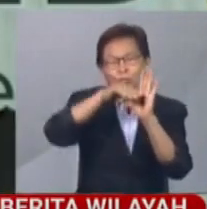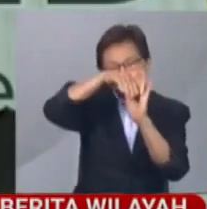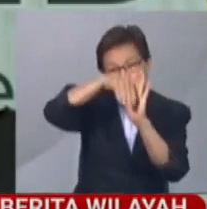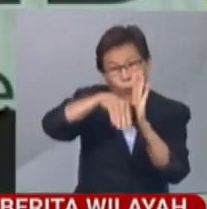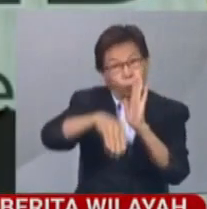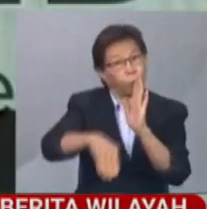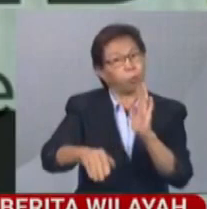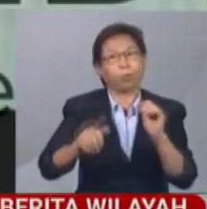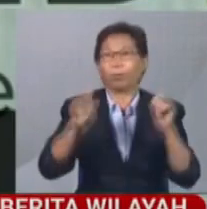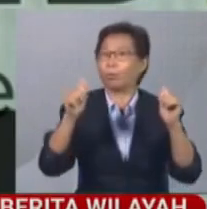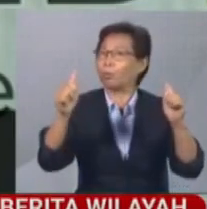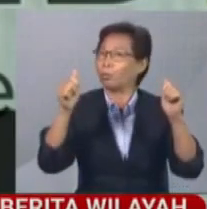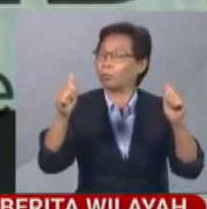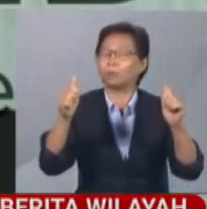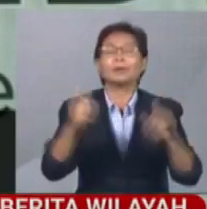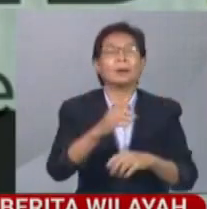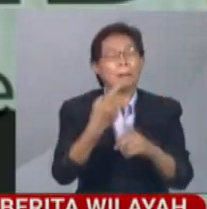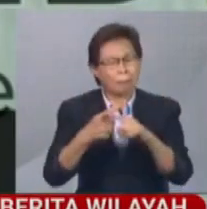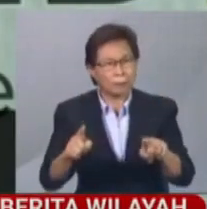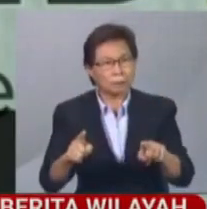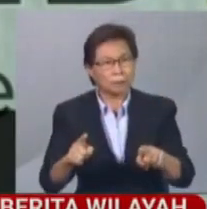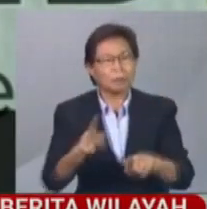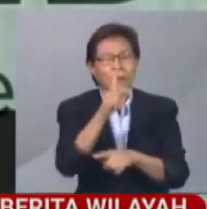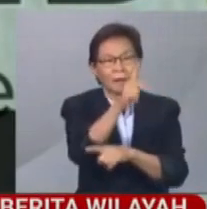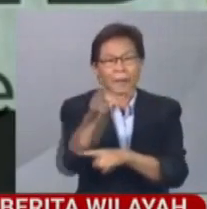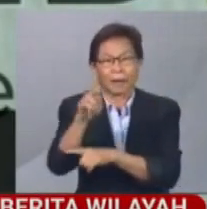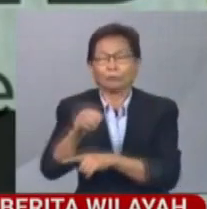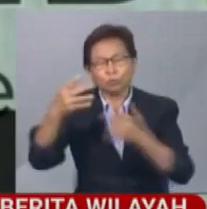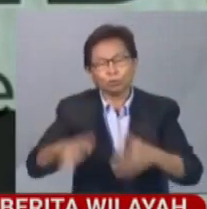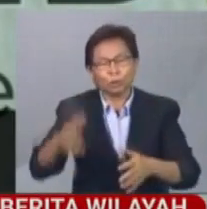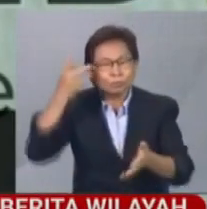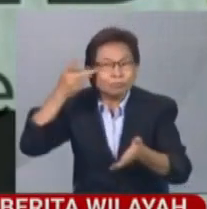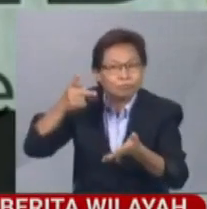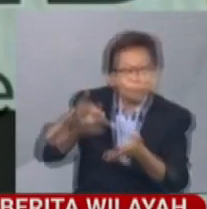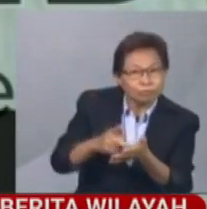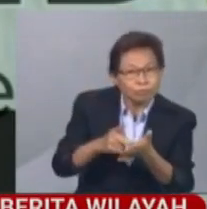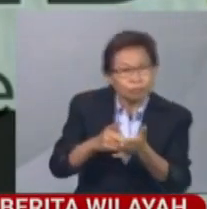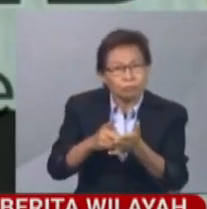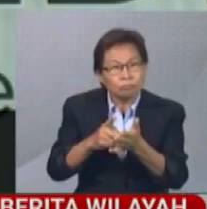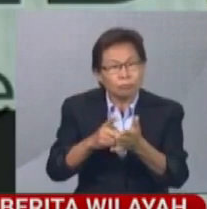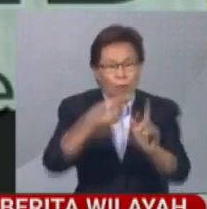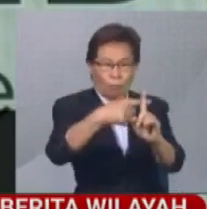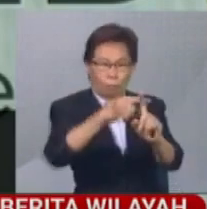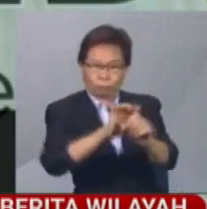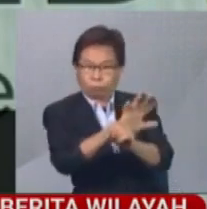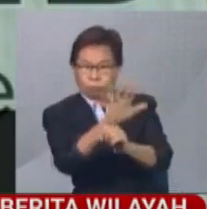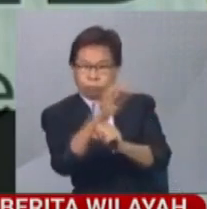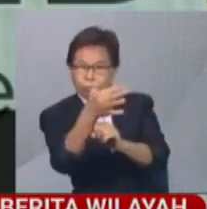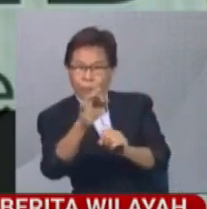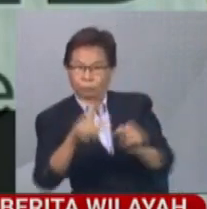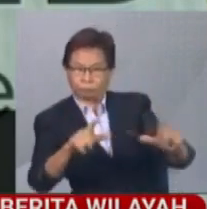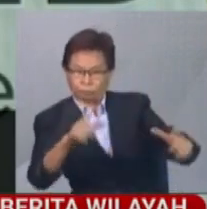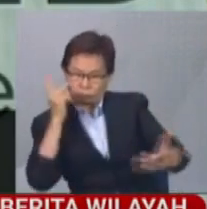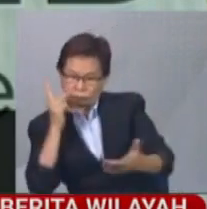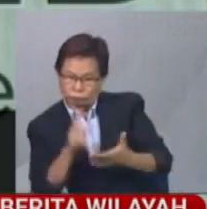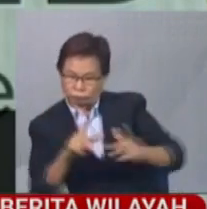amat memberangsangkan. Namun begitu, Kementerian Kesihatan telah mengesan sejumlah kes positif COVID-19